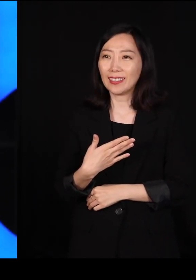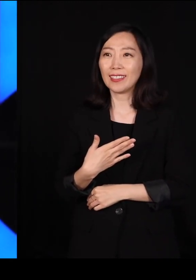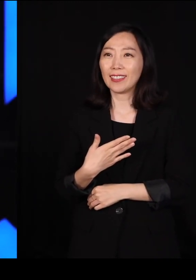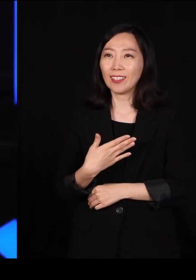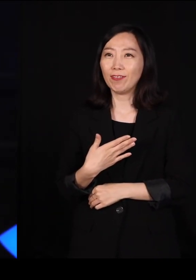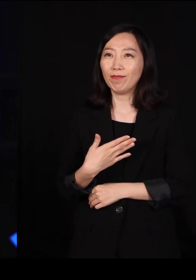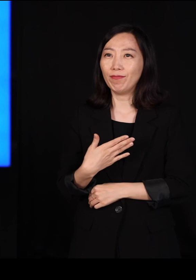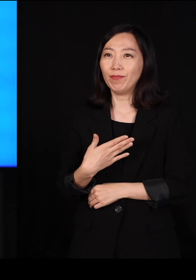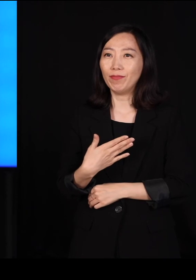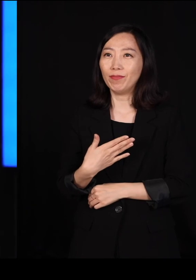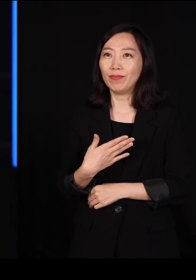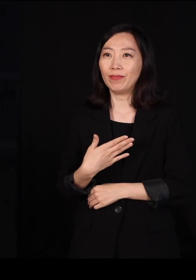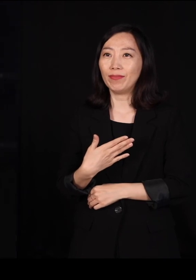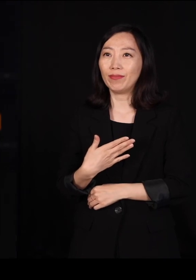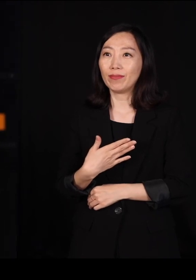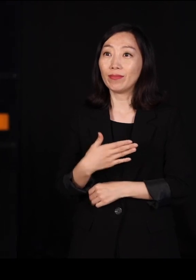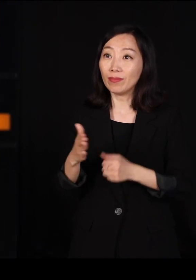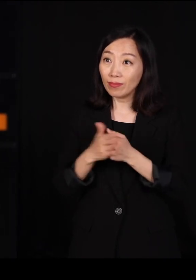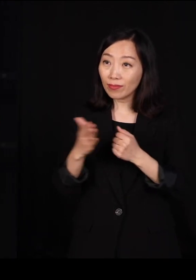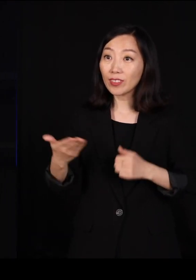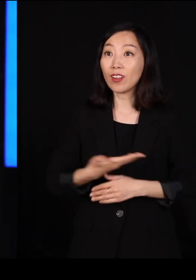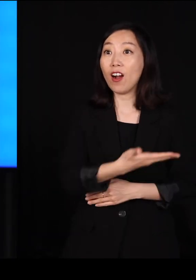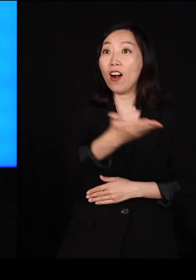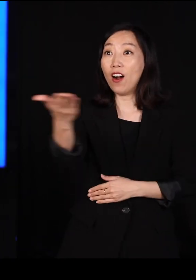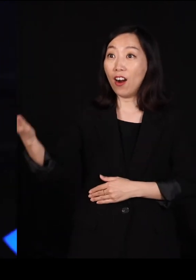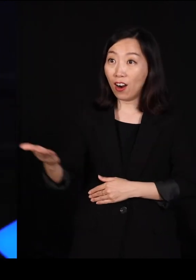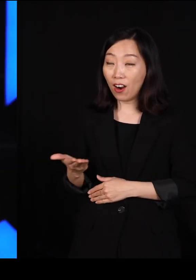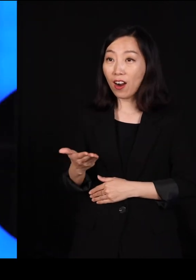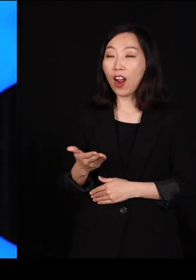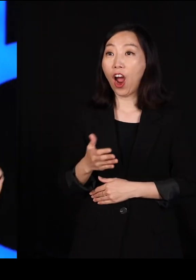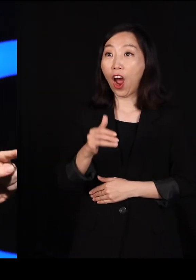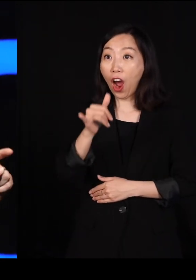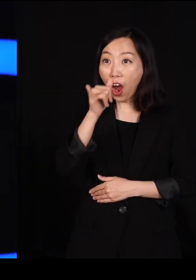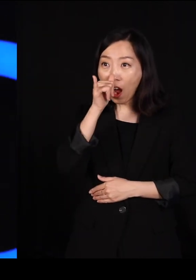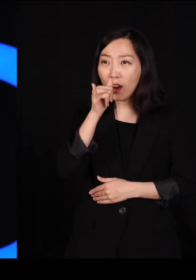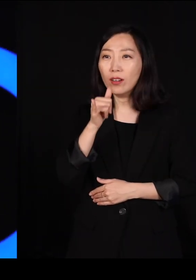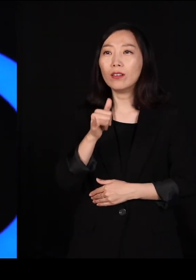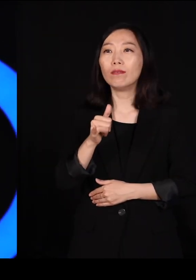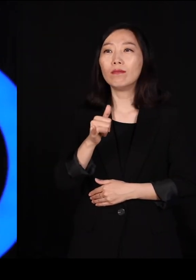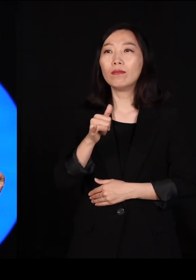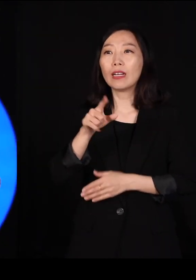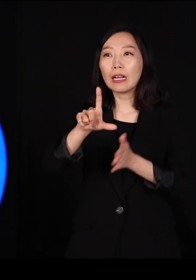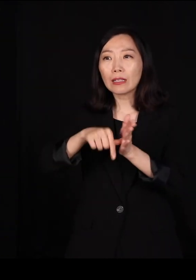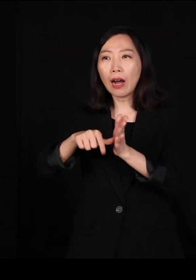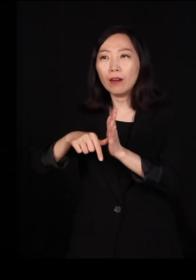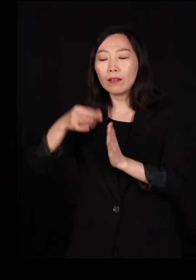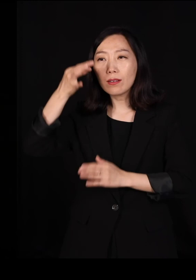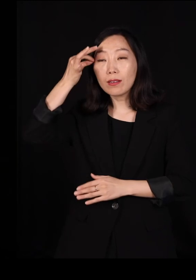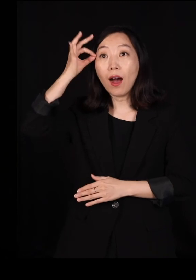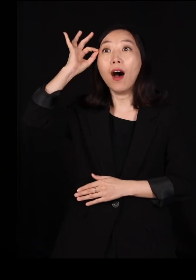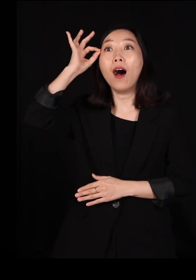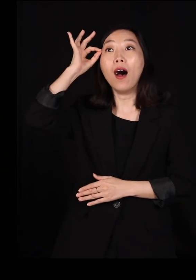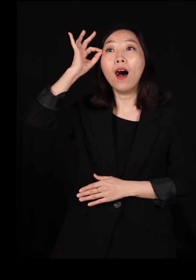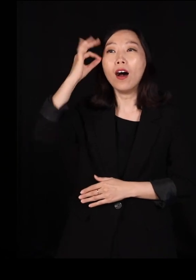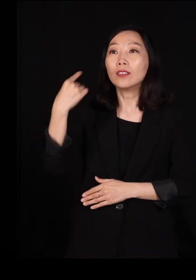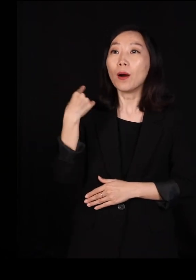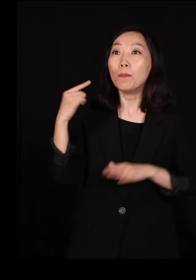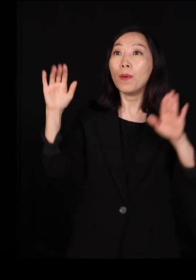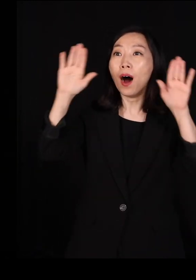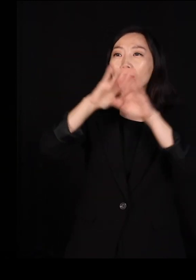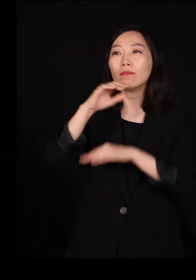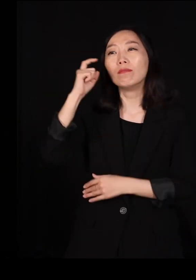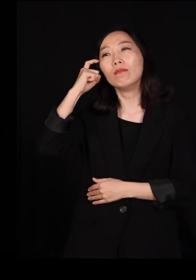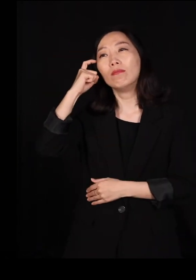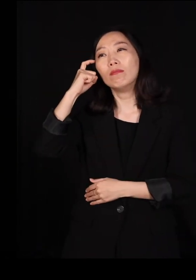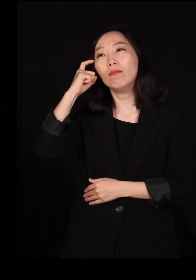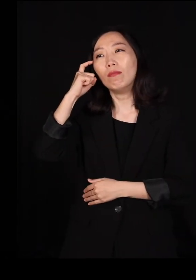힘들어져요. 그래서 여러분이 갖고 있는 그때 떠올렸던 것, 어젯밤에